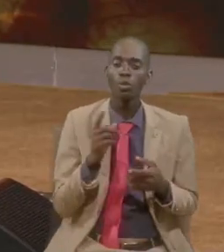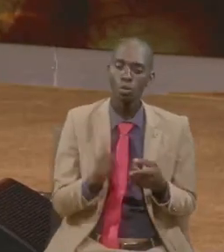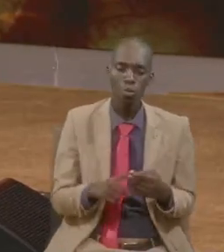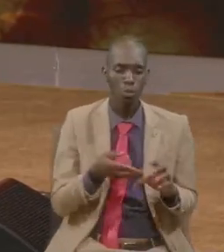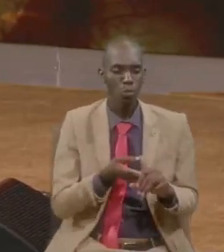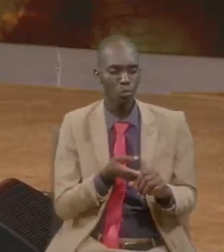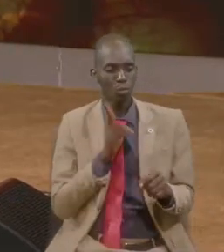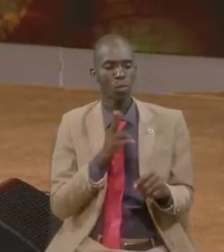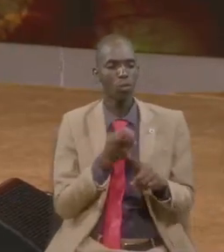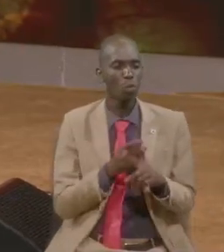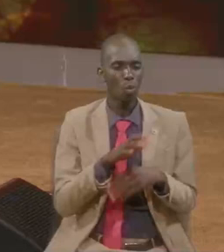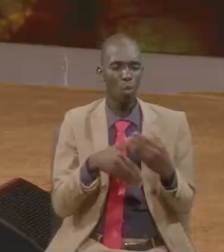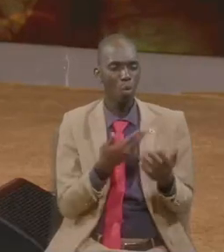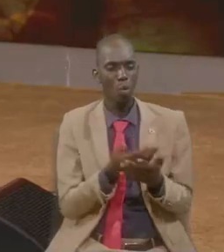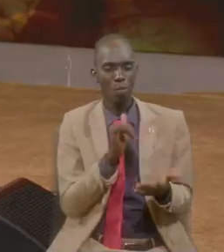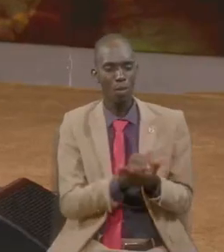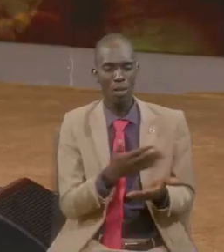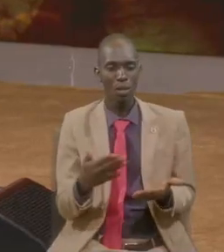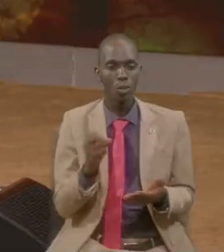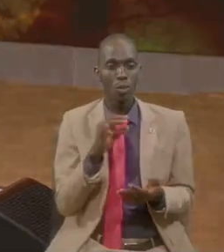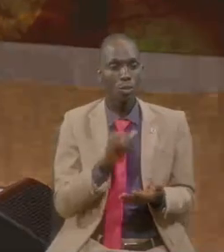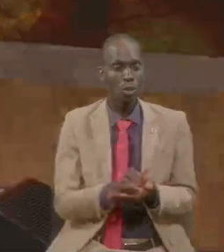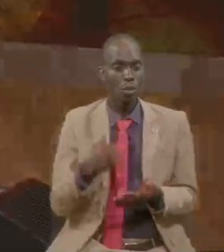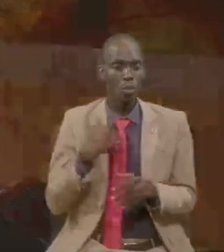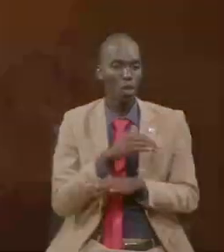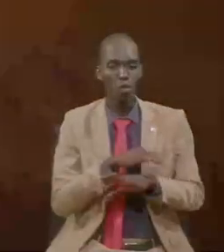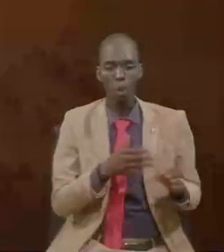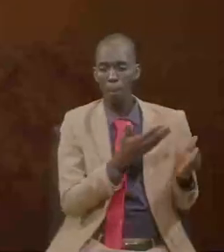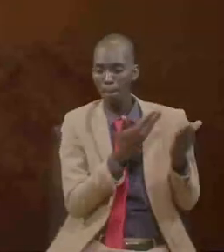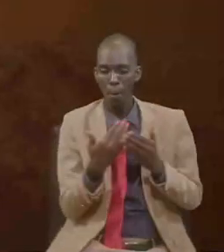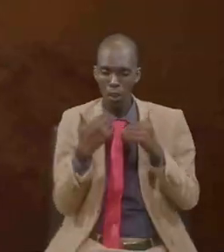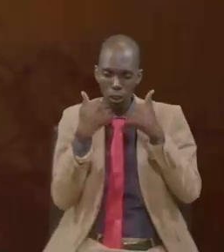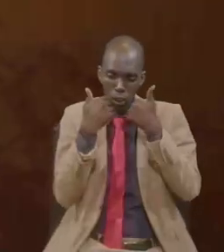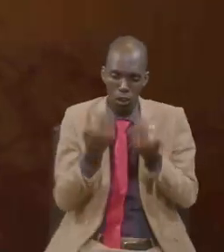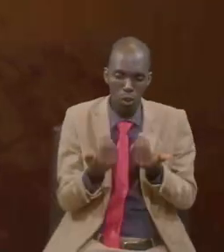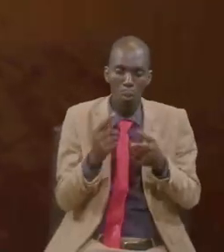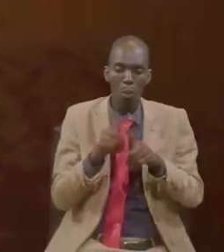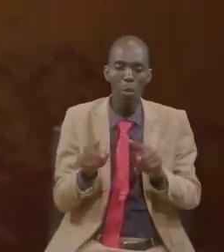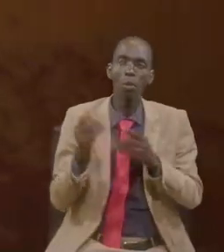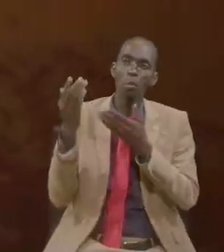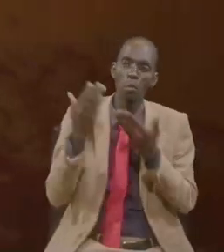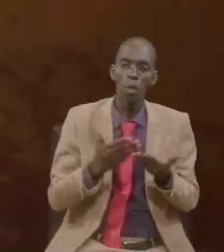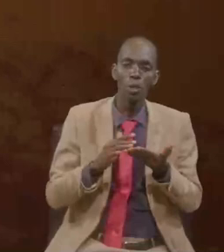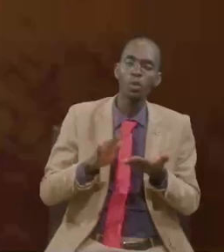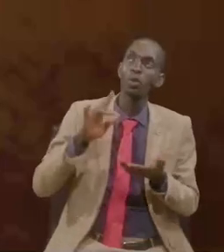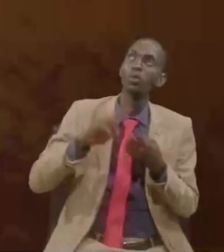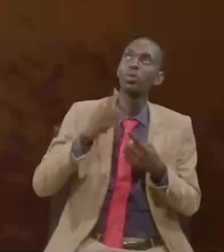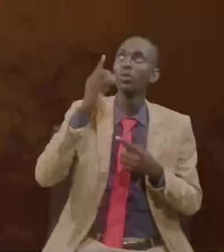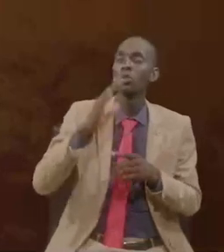Le Seigneur veut qu'on s'éloigne de tout cela pour amener la gloire à Dieu à tout